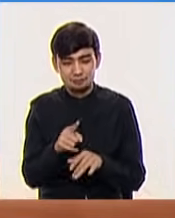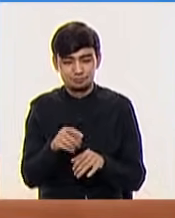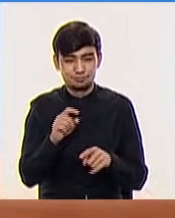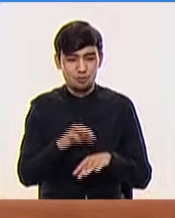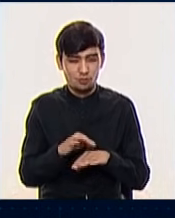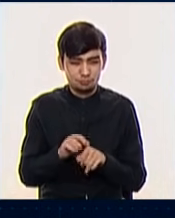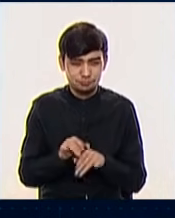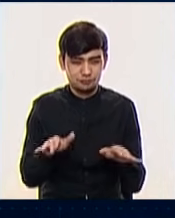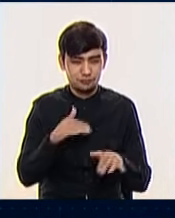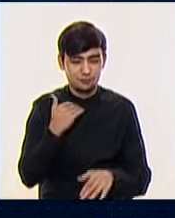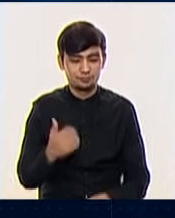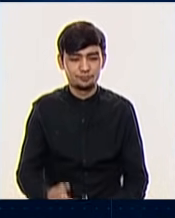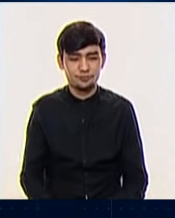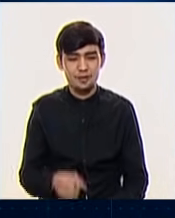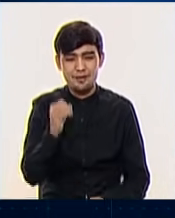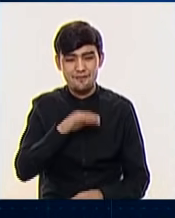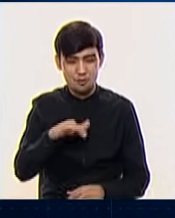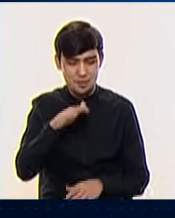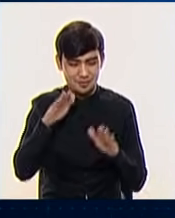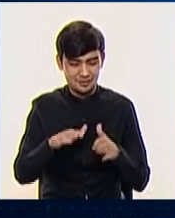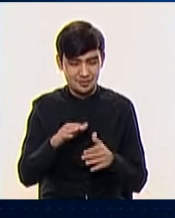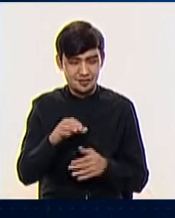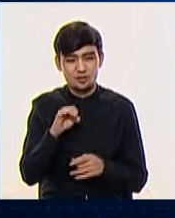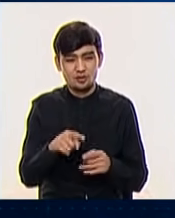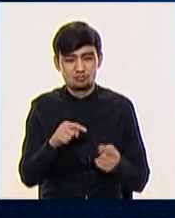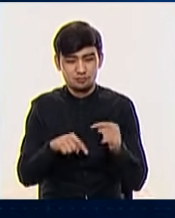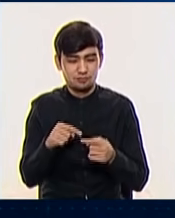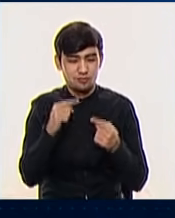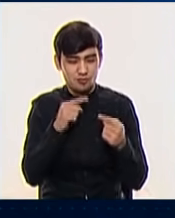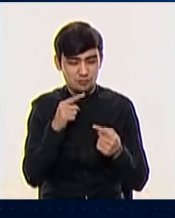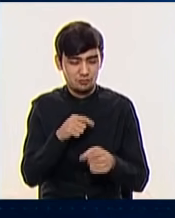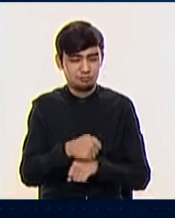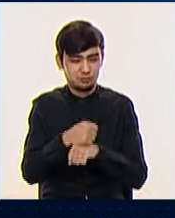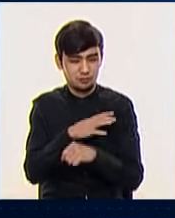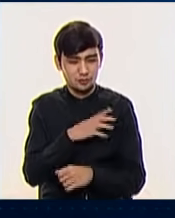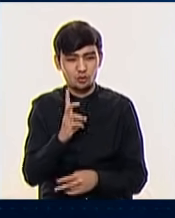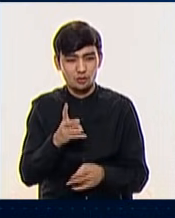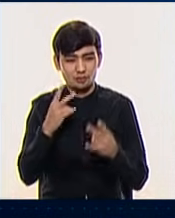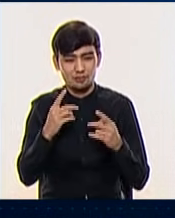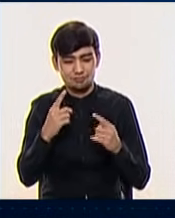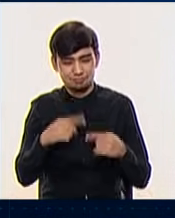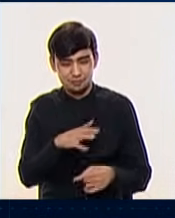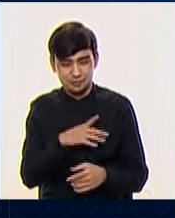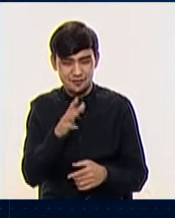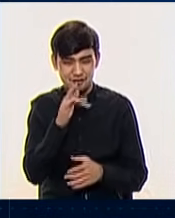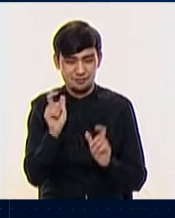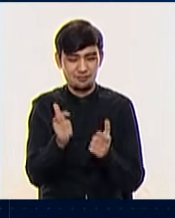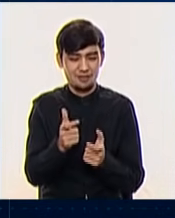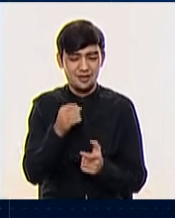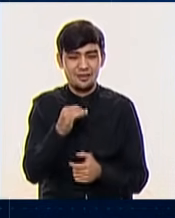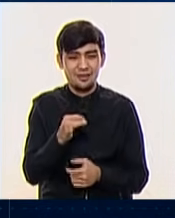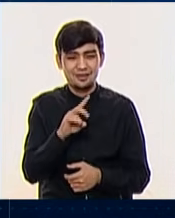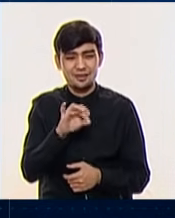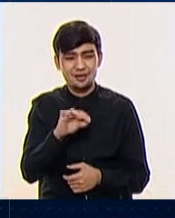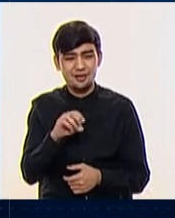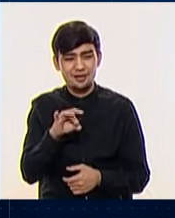распространения внутри страны. В Европе друг за другом выходят на акции протеста те, кто терпит убытки из-за локдауна. Так в Нидерландах